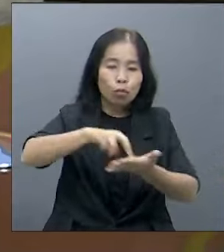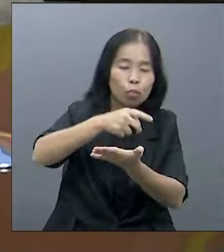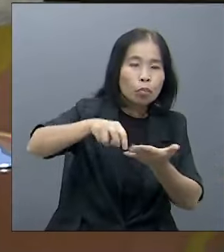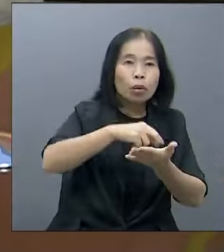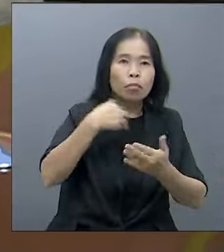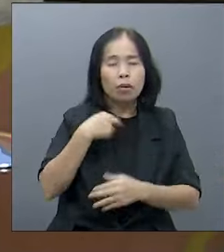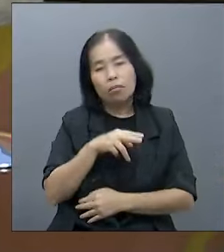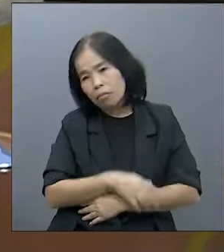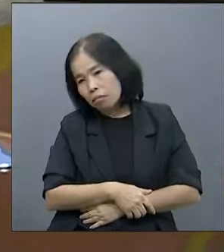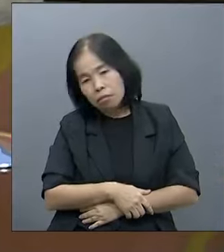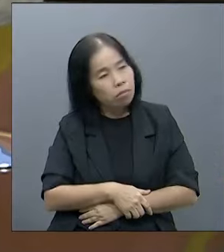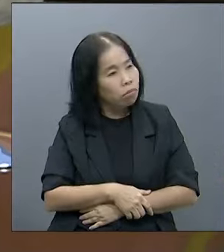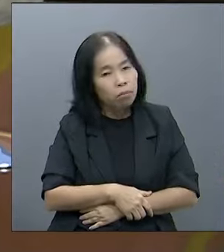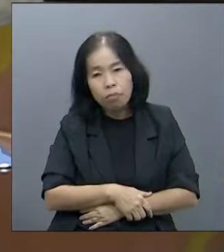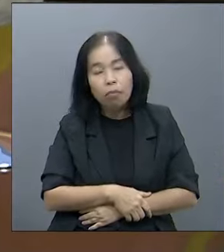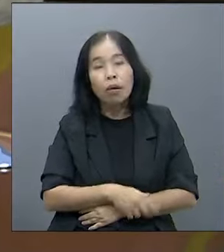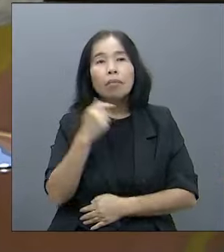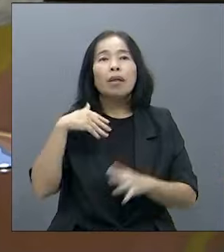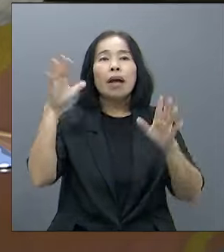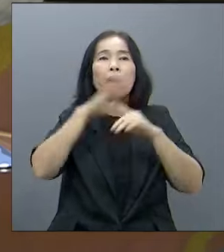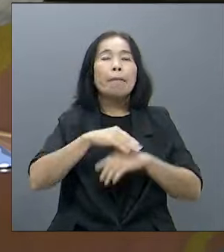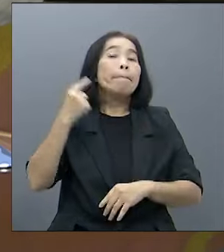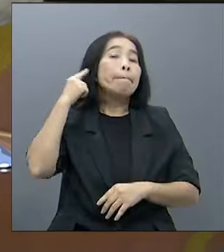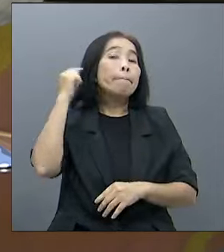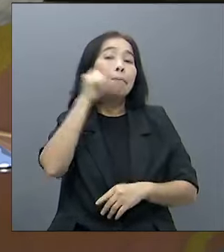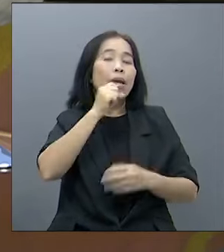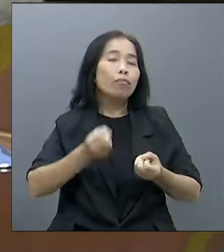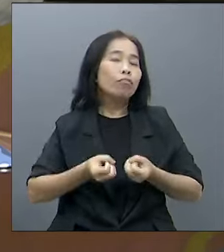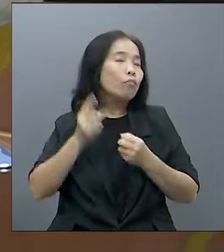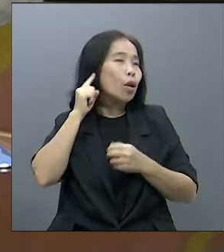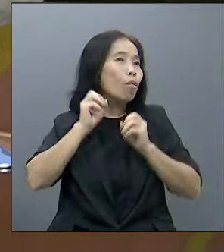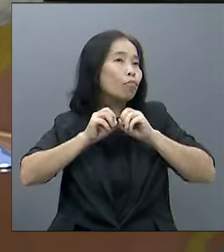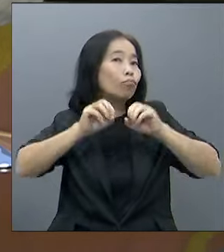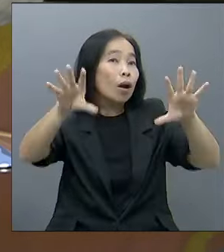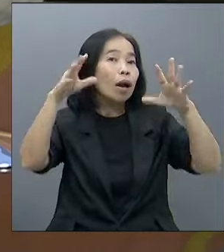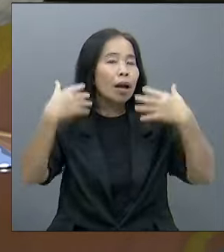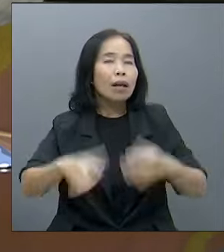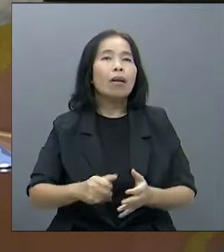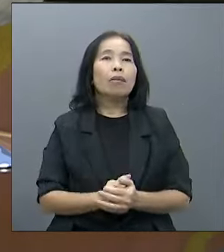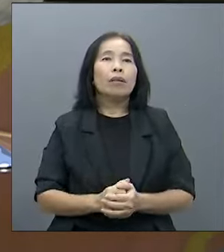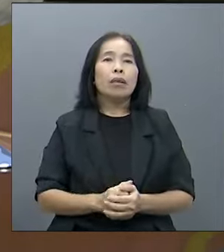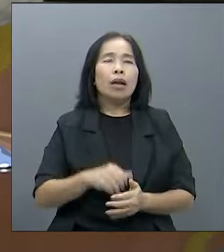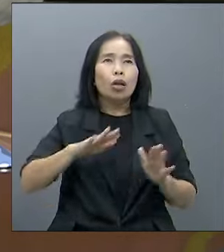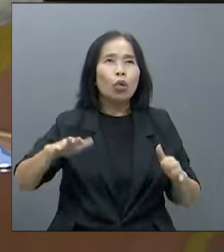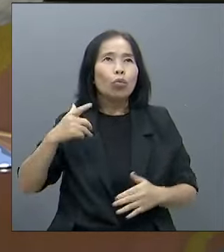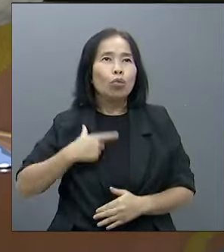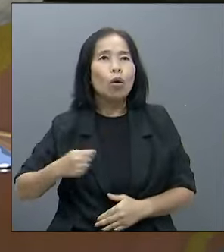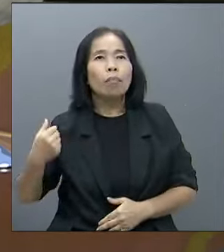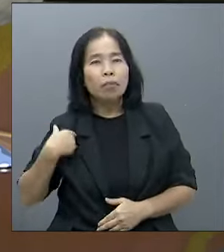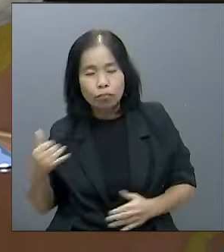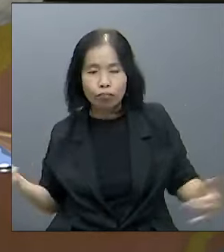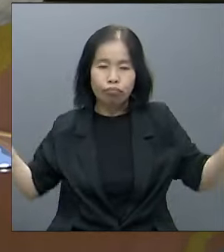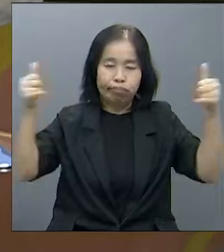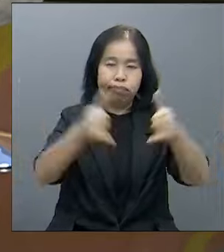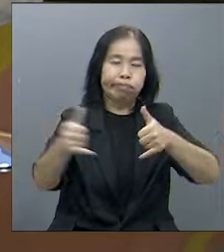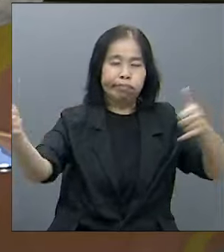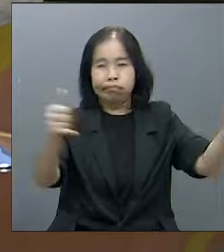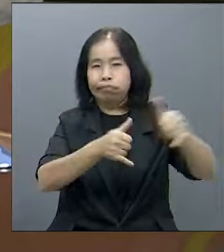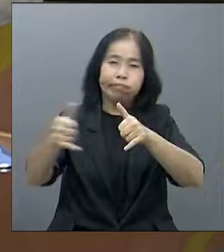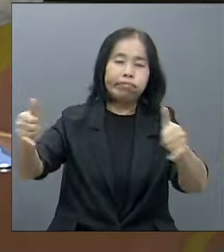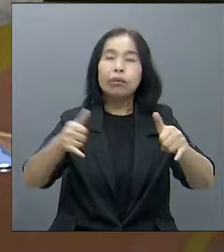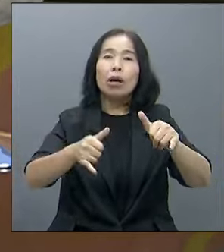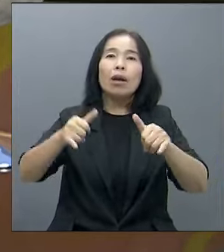ขาไม่ได้ซ้อมฮะคือเหมือนกับเขาจะสุ่มเพลงจะเปิดเพลงสุ่มแล้วพอเพลงไหนน้องๆคนไหนเต้นได้เนี่ยเขาก็จะออกกรูกันไปตรง